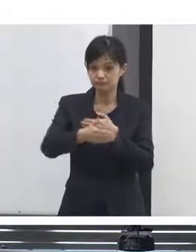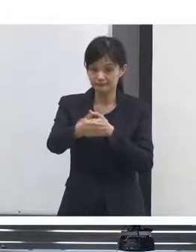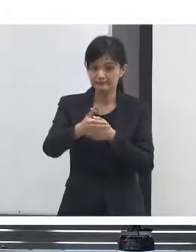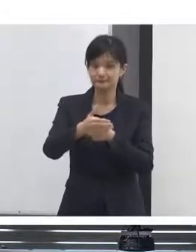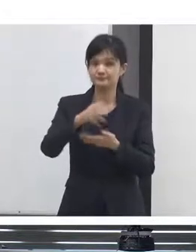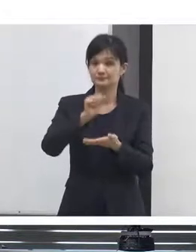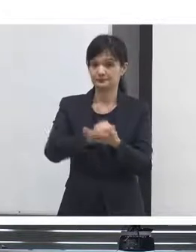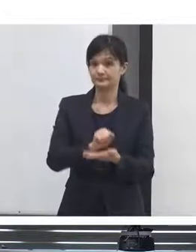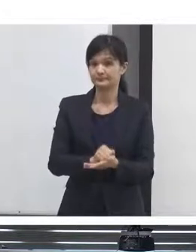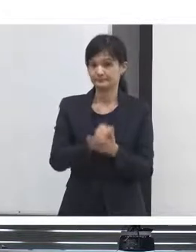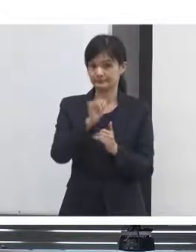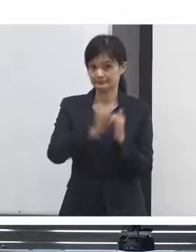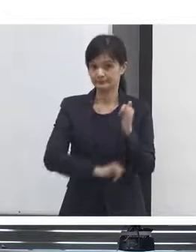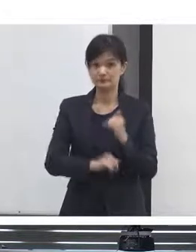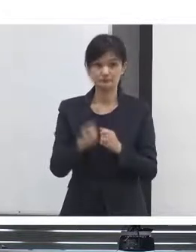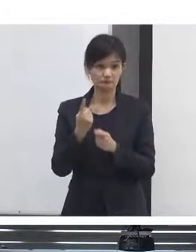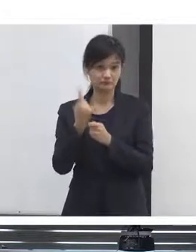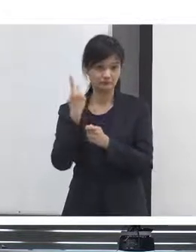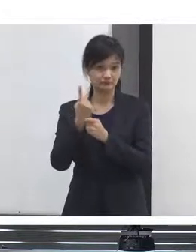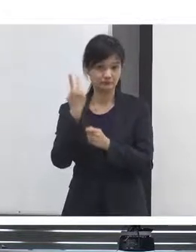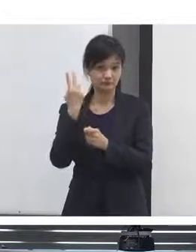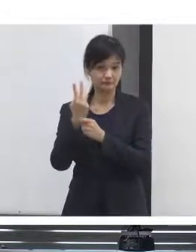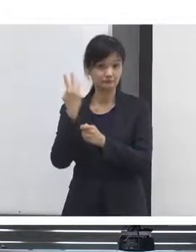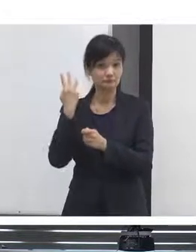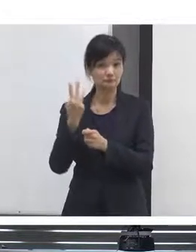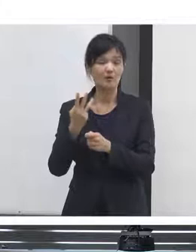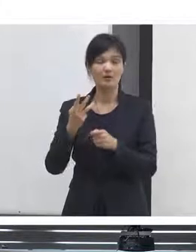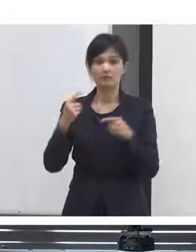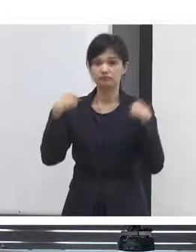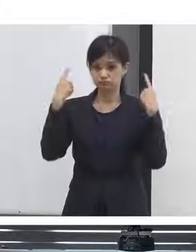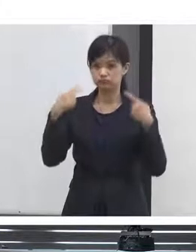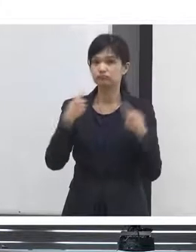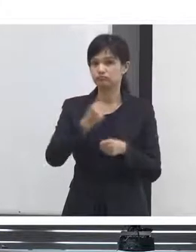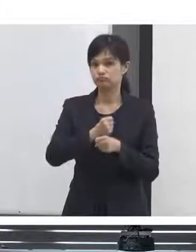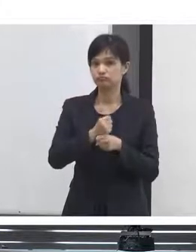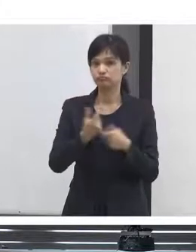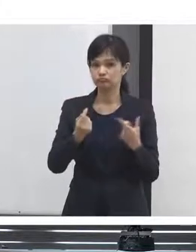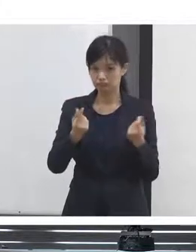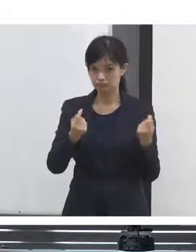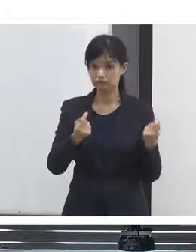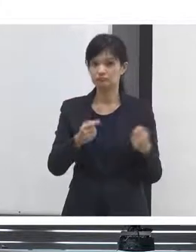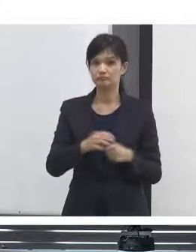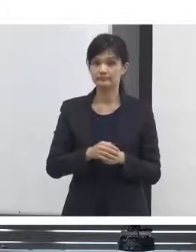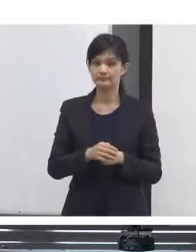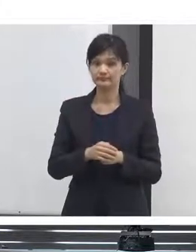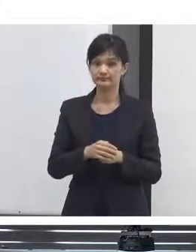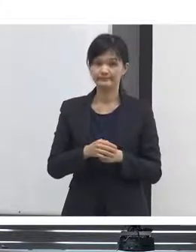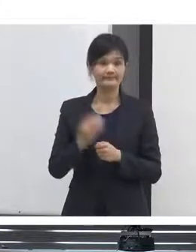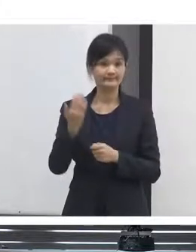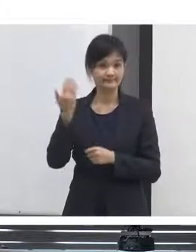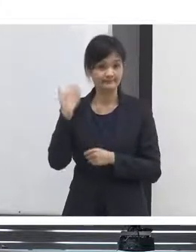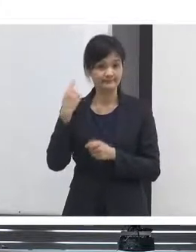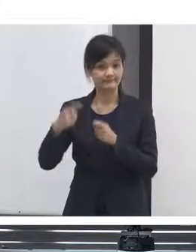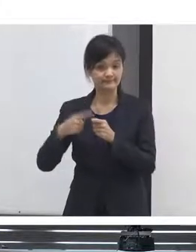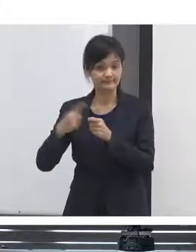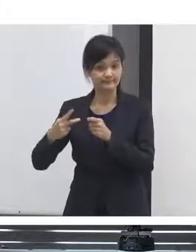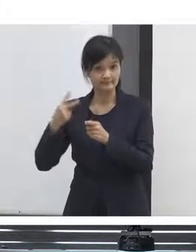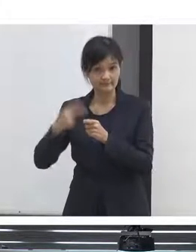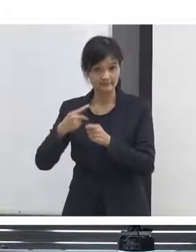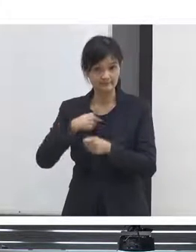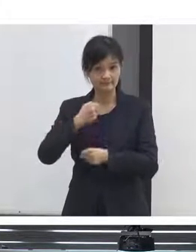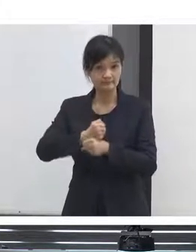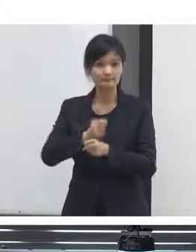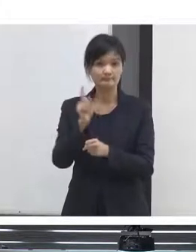事实上从过去的两三年里面一直在做这样同样的事情、哦、那我们先来看来回顾一下过去一两年里面我们做哪些事